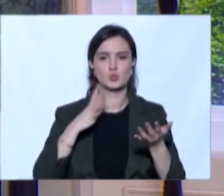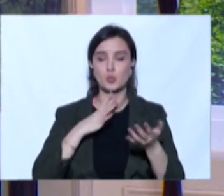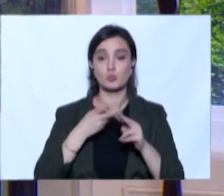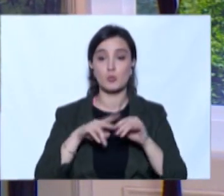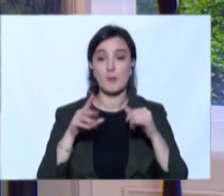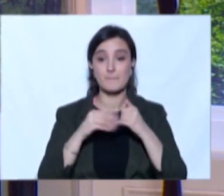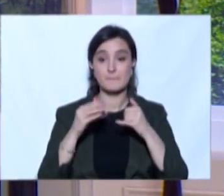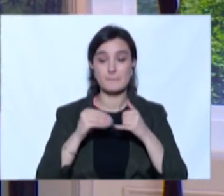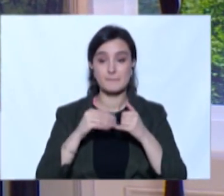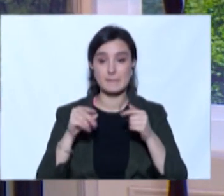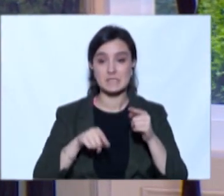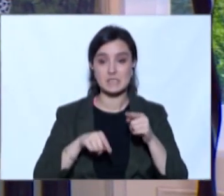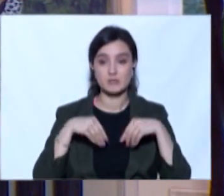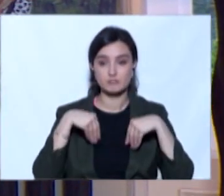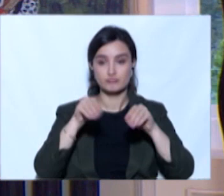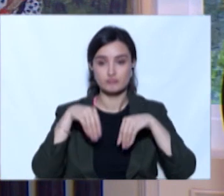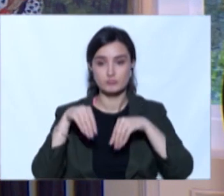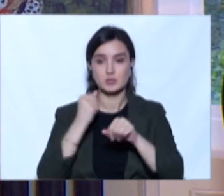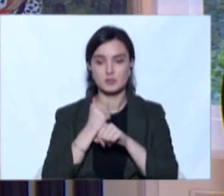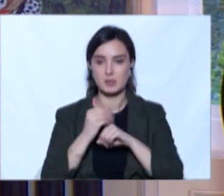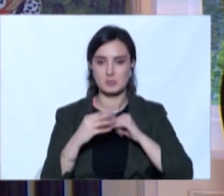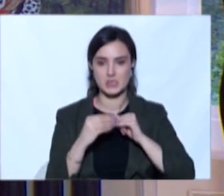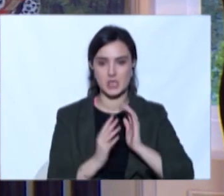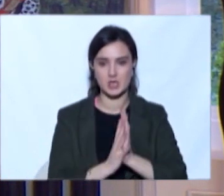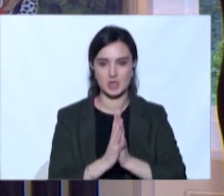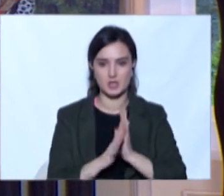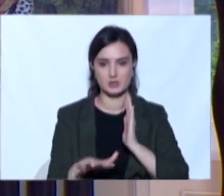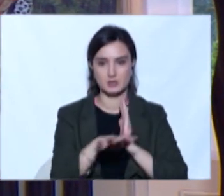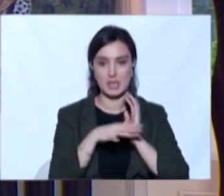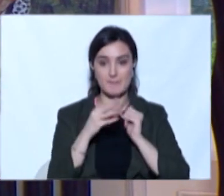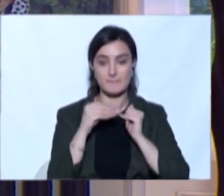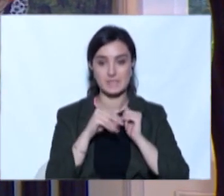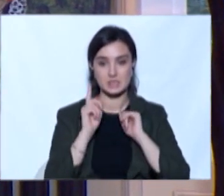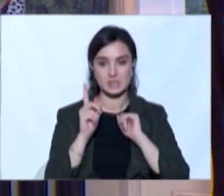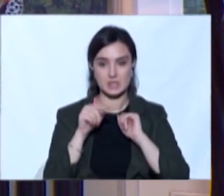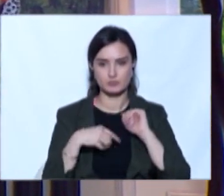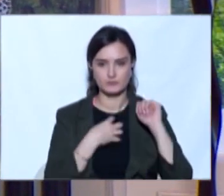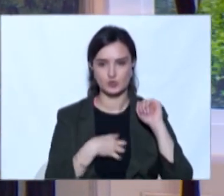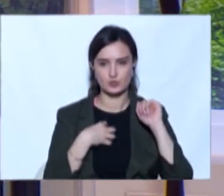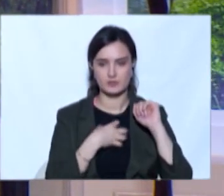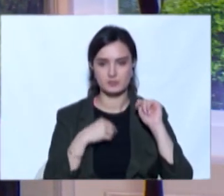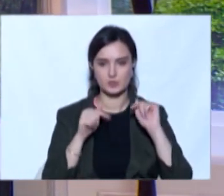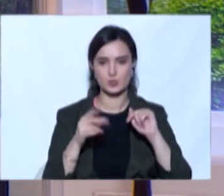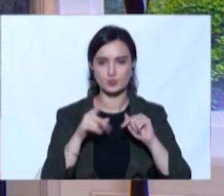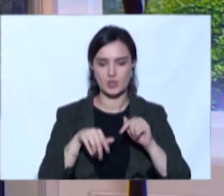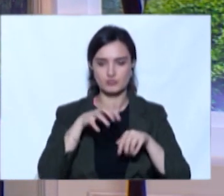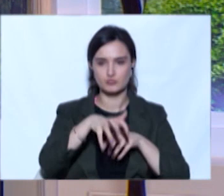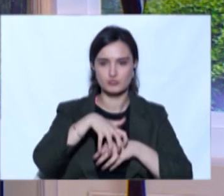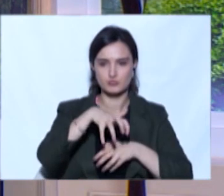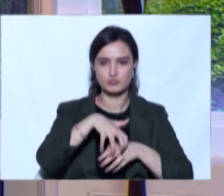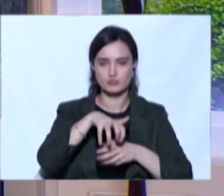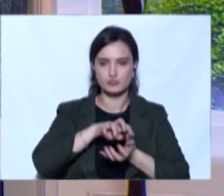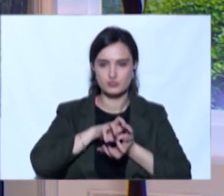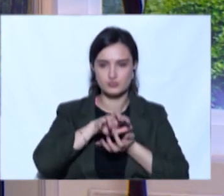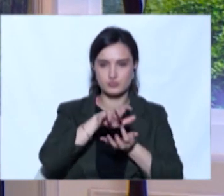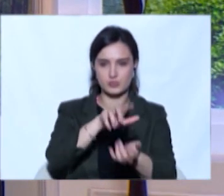რომ მიწათმოქმედებისთვის ძალიან მნიშვნელოვანი არის ნიადაგი, ანუ ის მიწა, რომელიც უნდა დამუშავდეს, რა თქმა